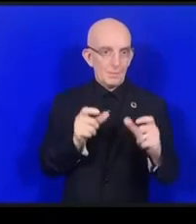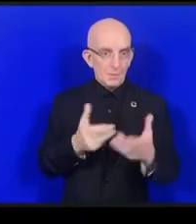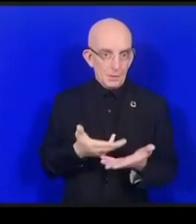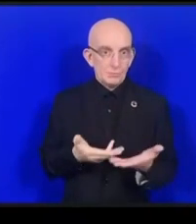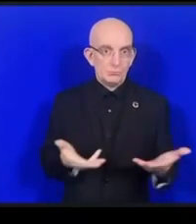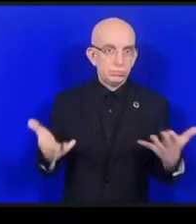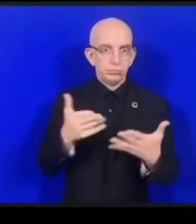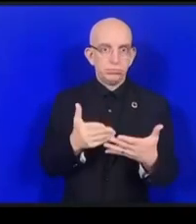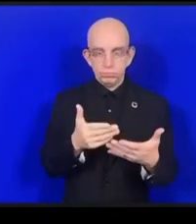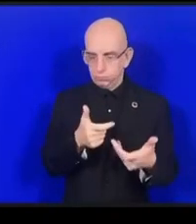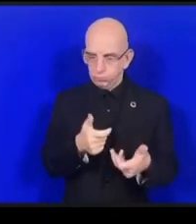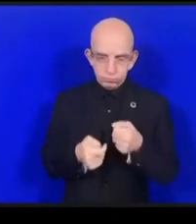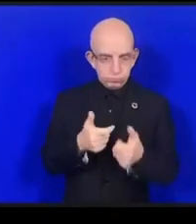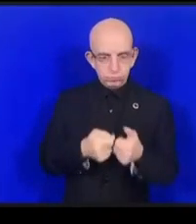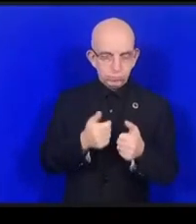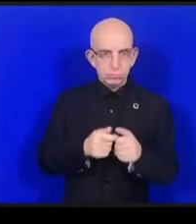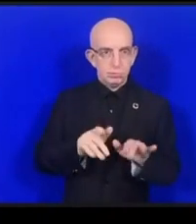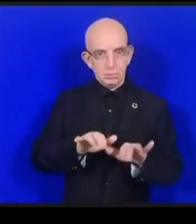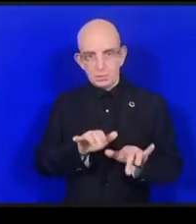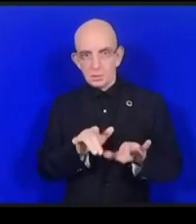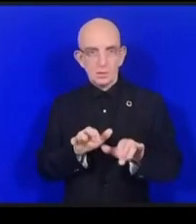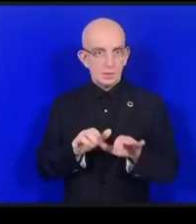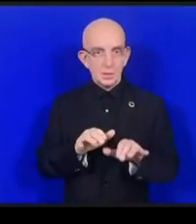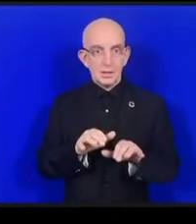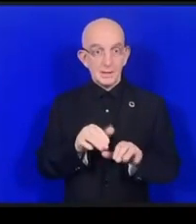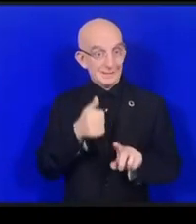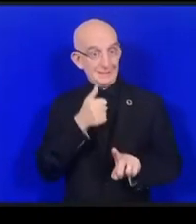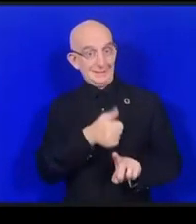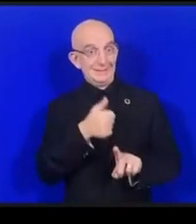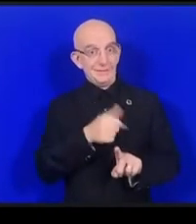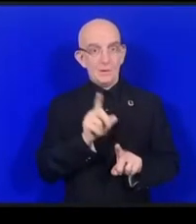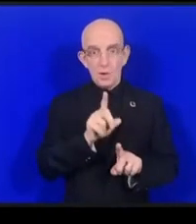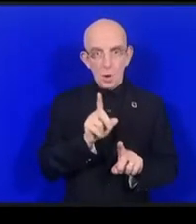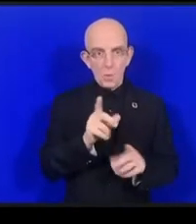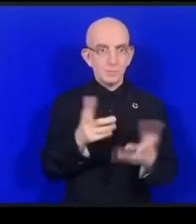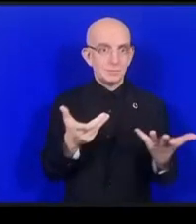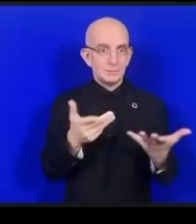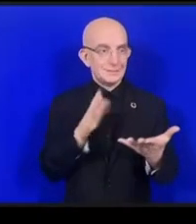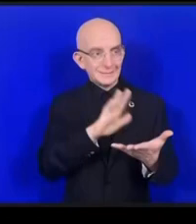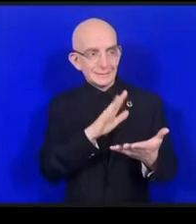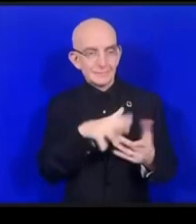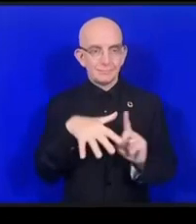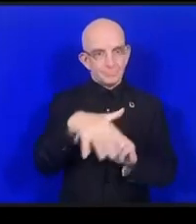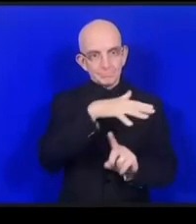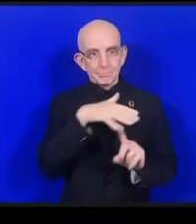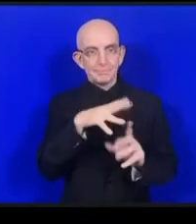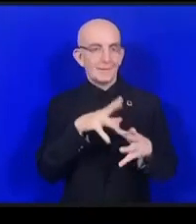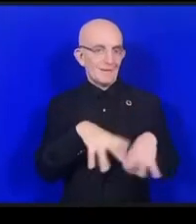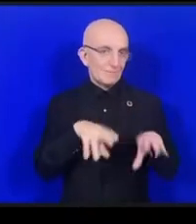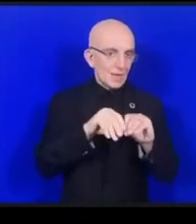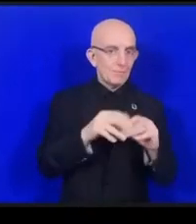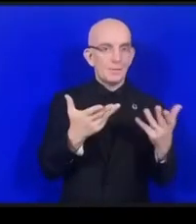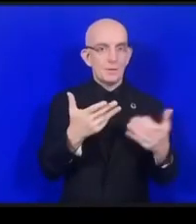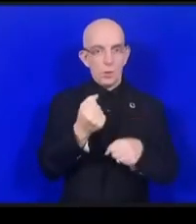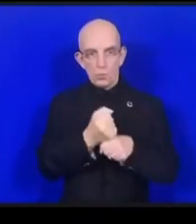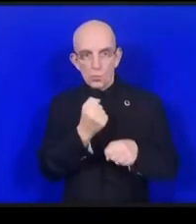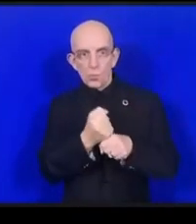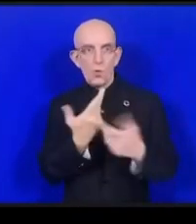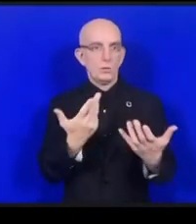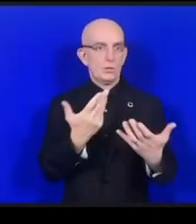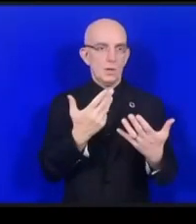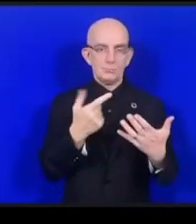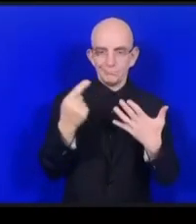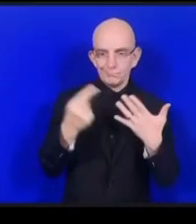работает в сети это может быть даже какая-то общественная работа не обязательно именно оплачиваемая